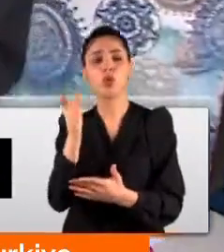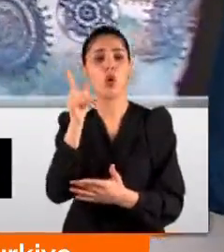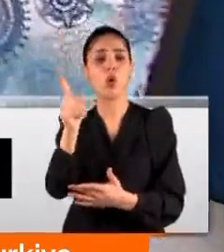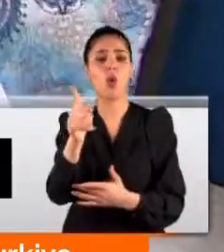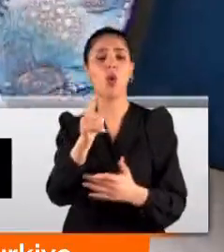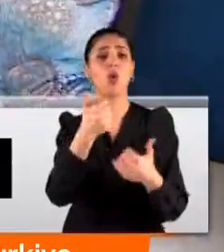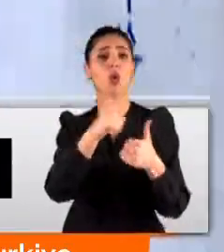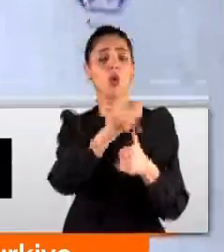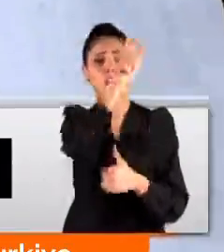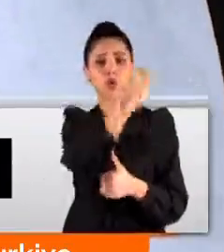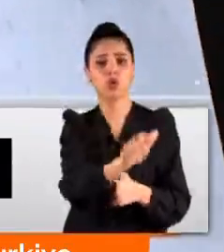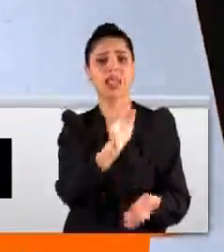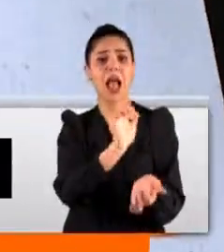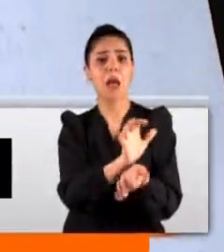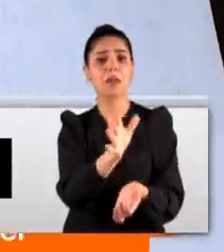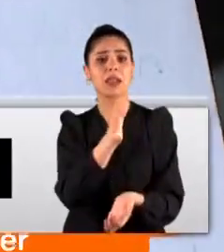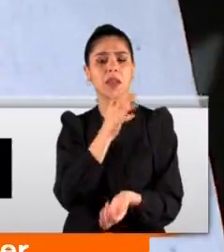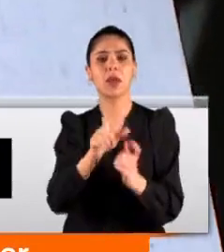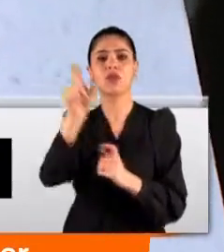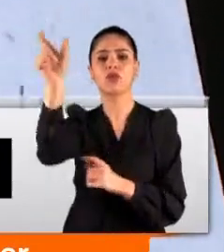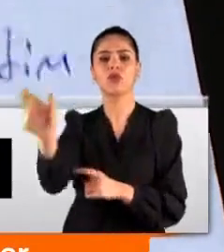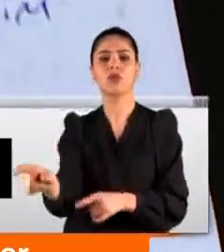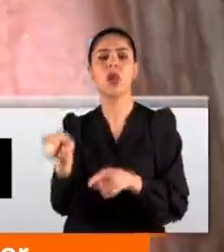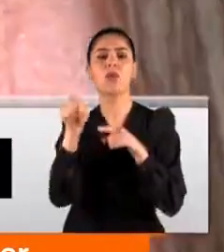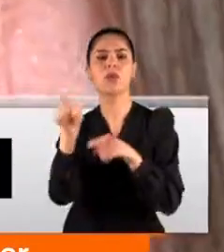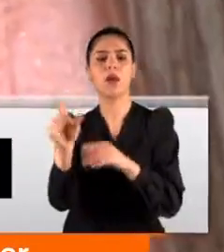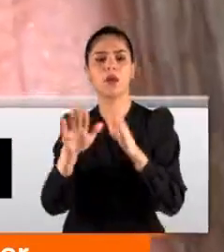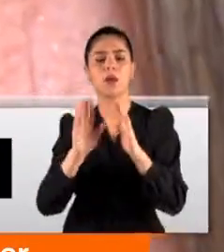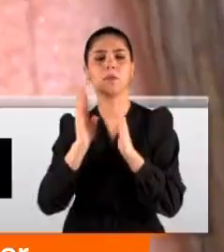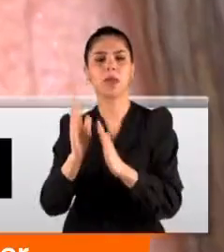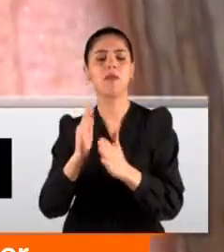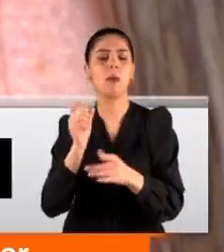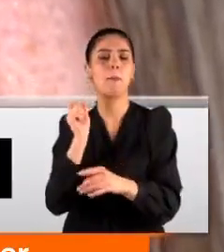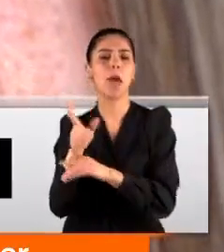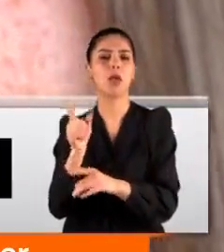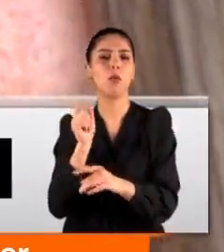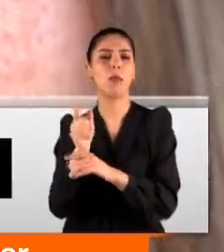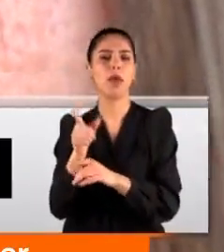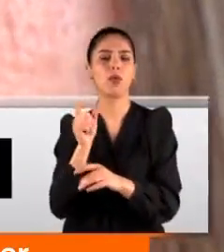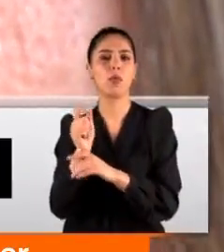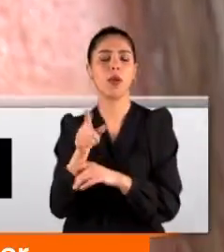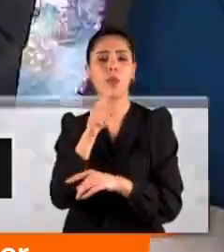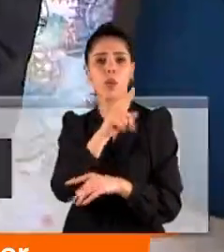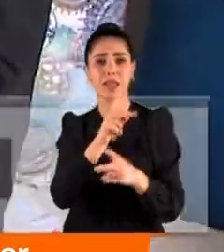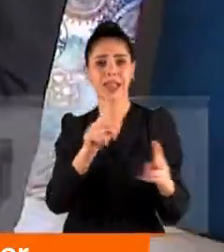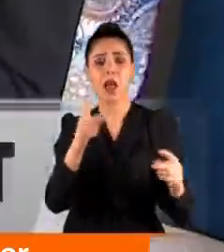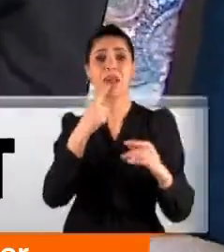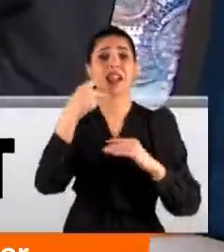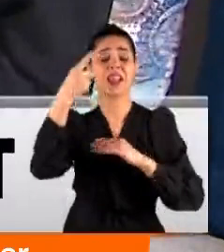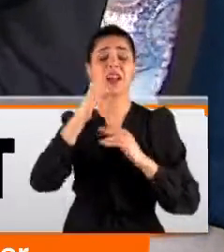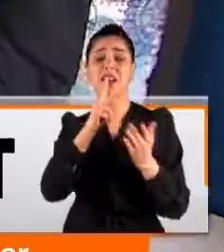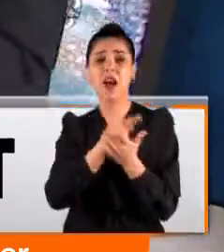sözlü koca hapisteyken bile Şilan'ı rahat bırakmadı. Ona mektup gönderdi. İşte o tahliye kararının